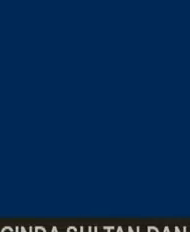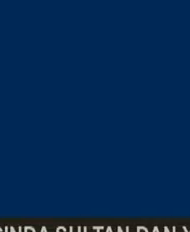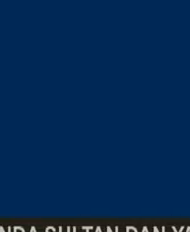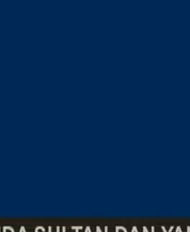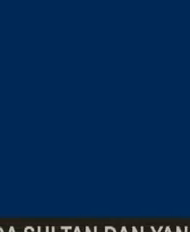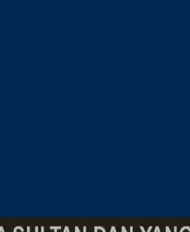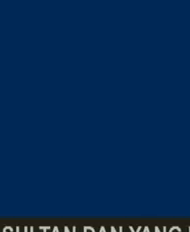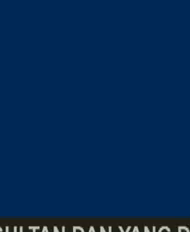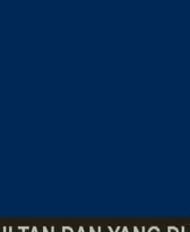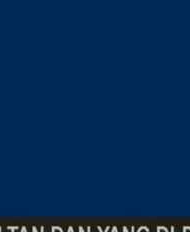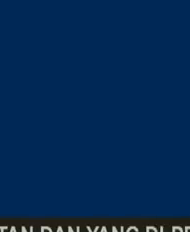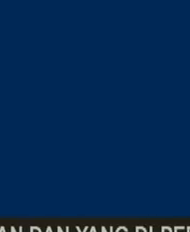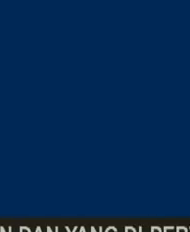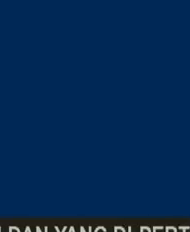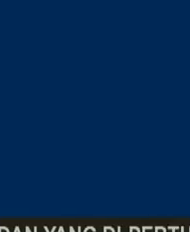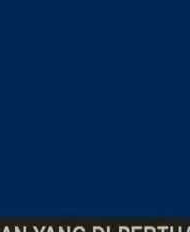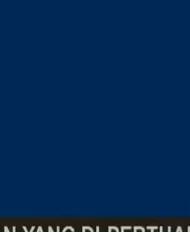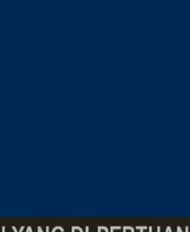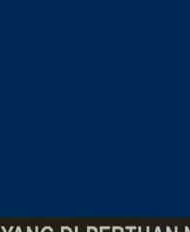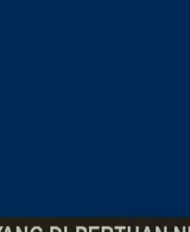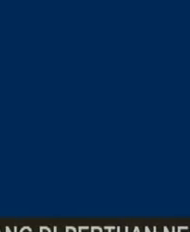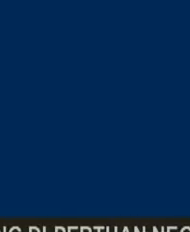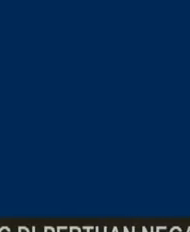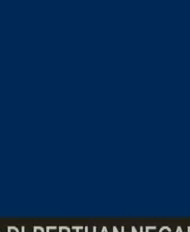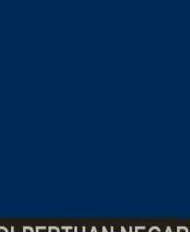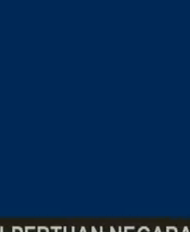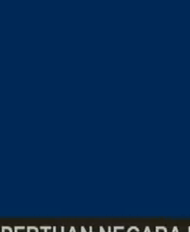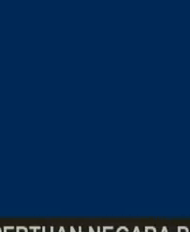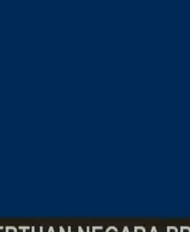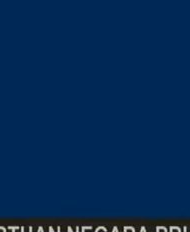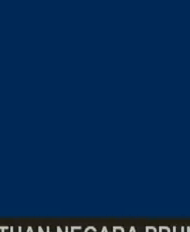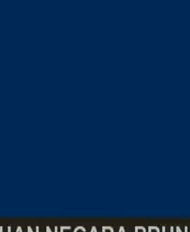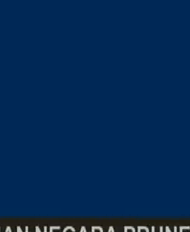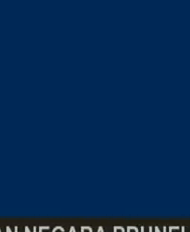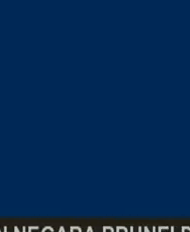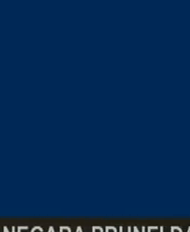9041 peratus bagi penerima dua dosa vaksin copyrighted